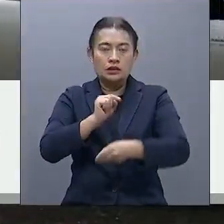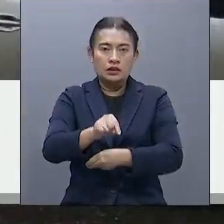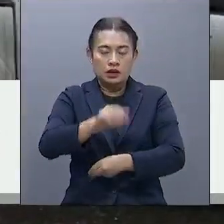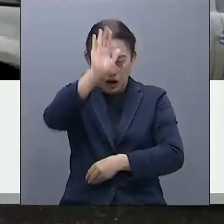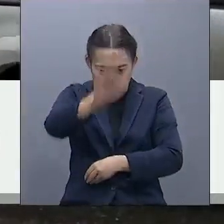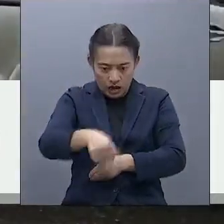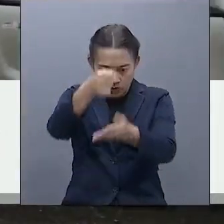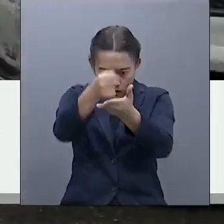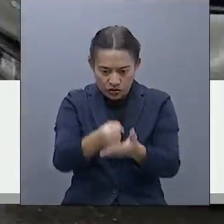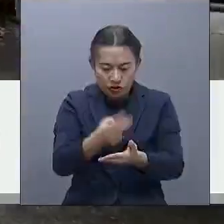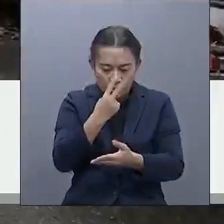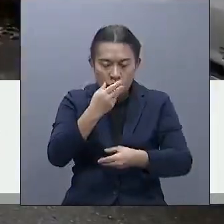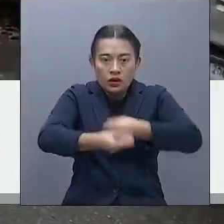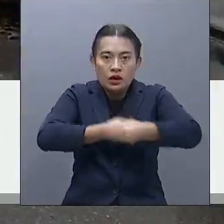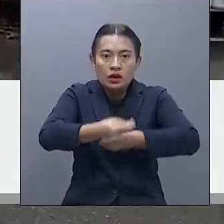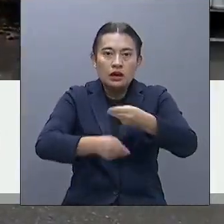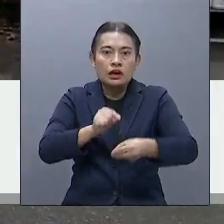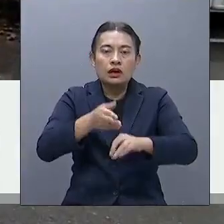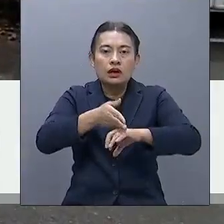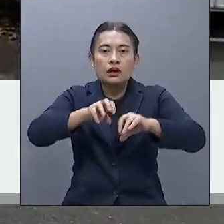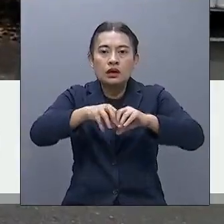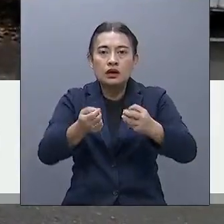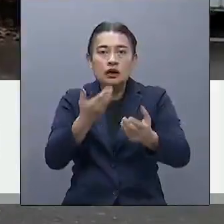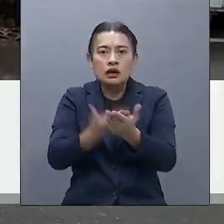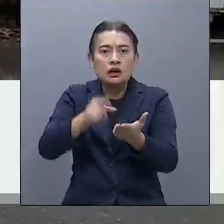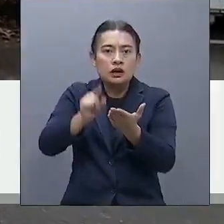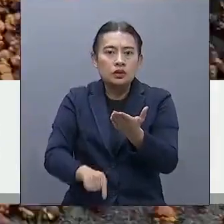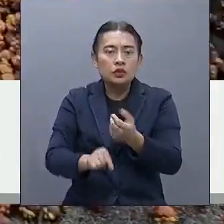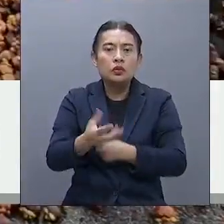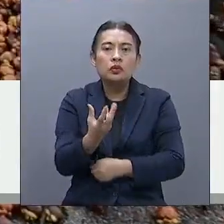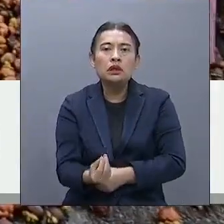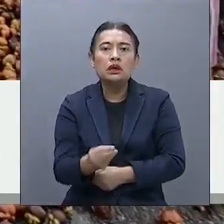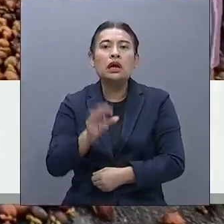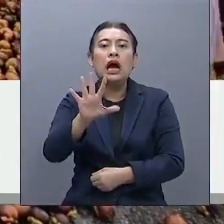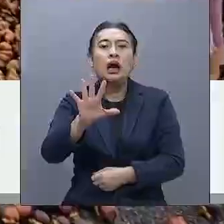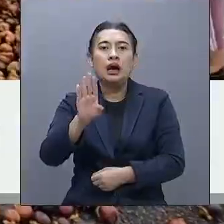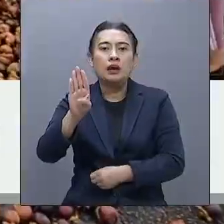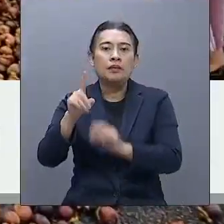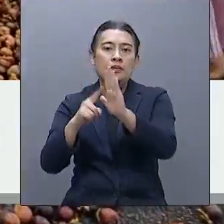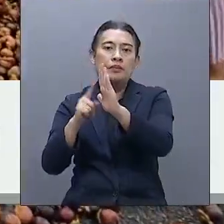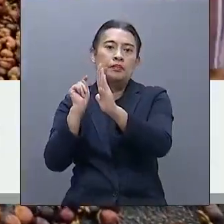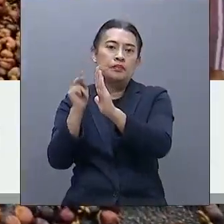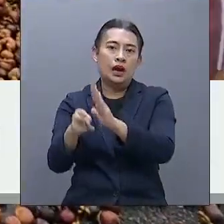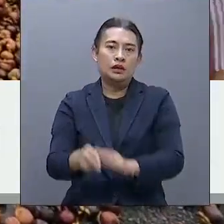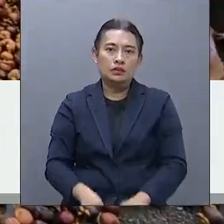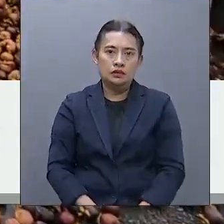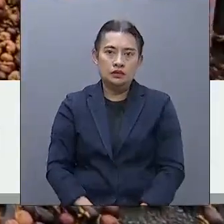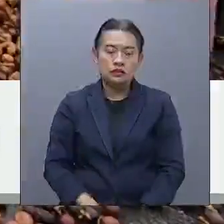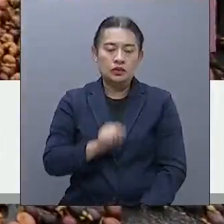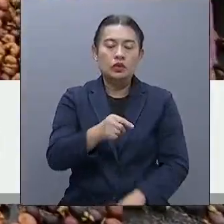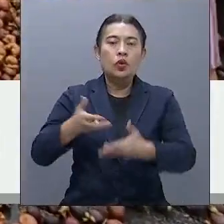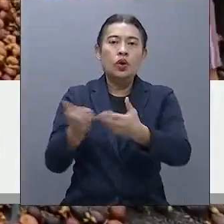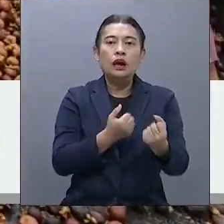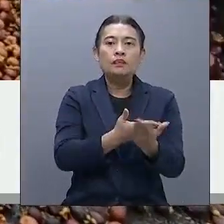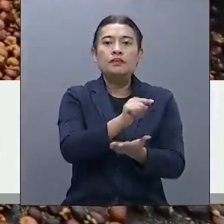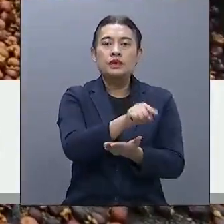ดูแลกลไกตลาดหลังราคามังคุดตกต่ำเหลือเพียงกิโลกรัมละ5บาทหลังอ้างว่าพ่อค้าคนกลางและล้งรับซื้อมังคุด